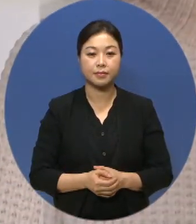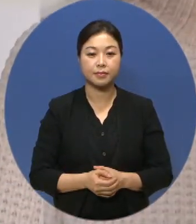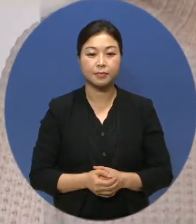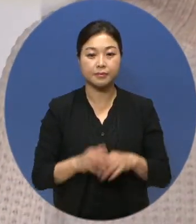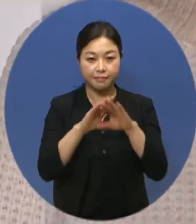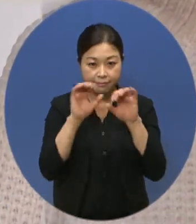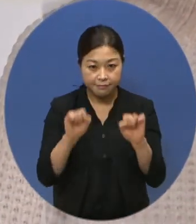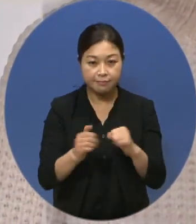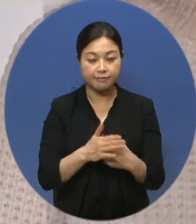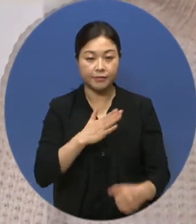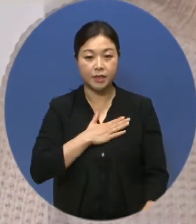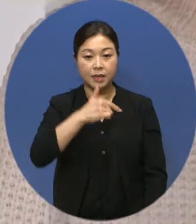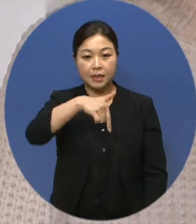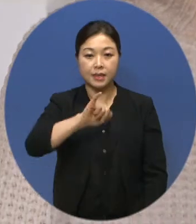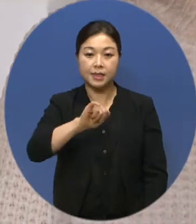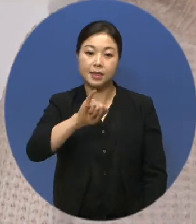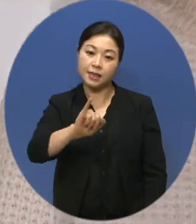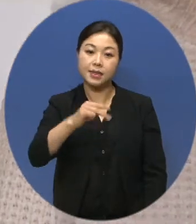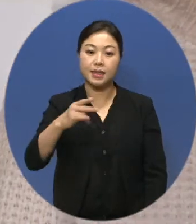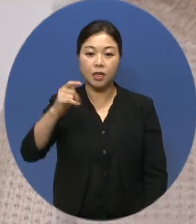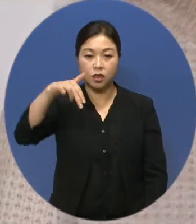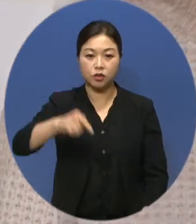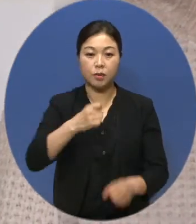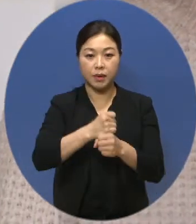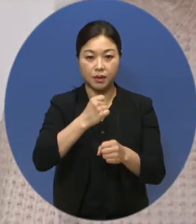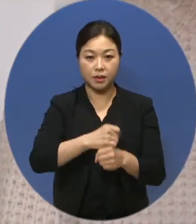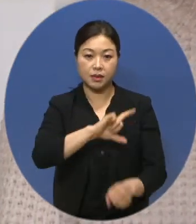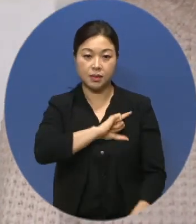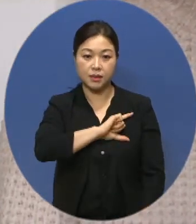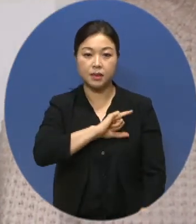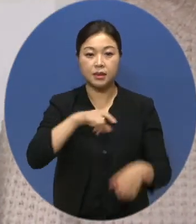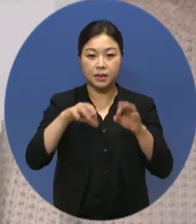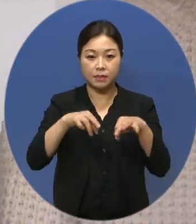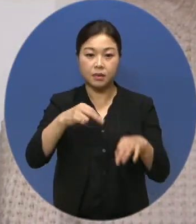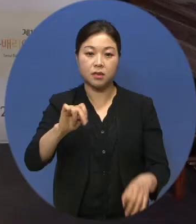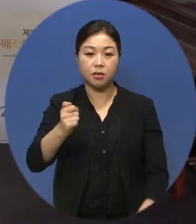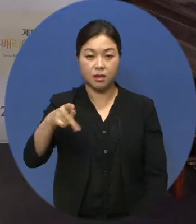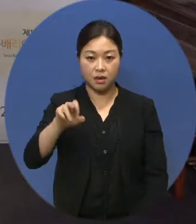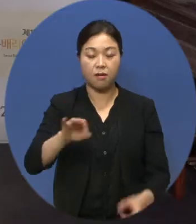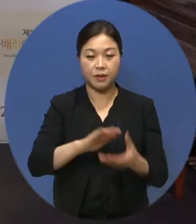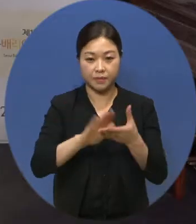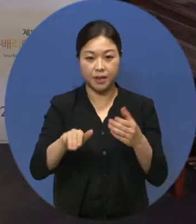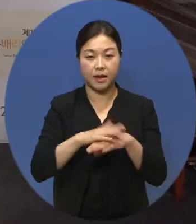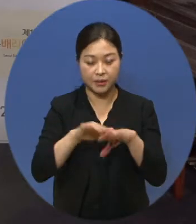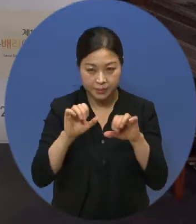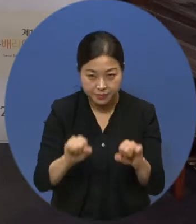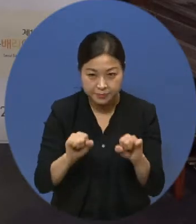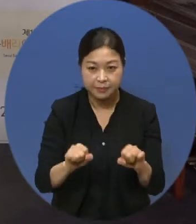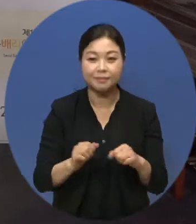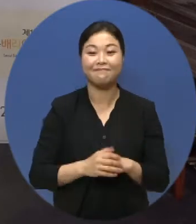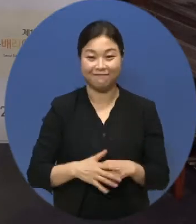네, 안녕하세요. 저는 기대주 연출한 김성경이라고 합니다. 안녕하세요. 반갑습니다.